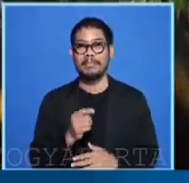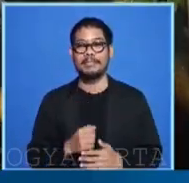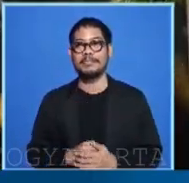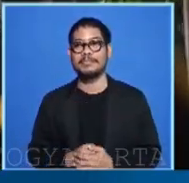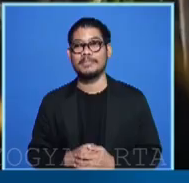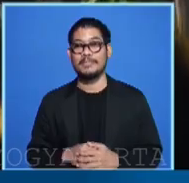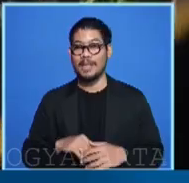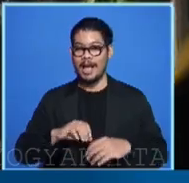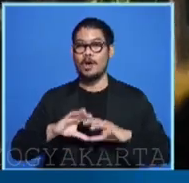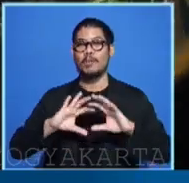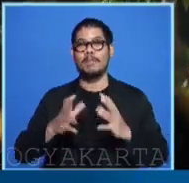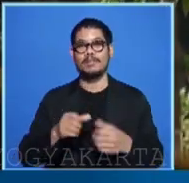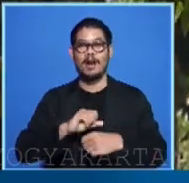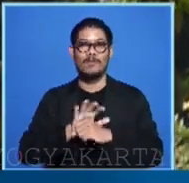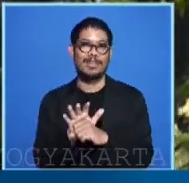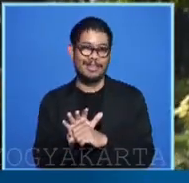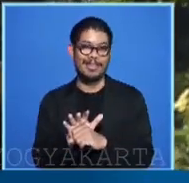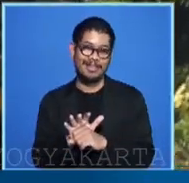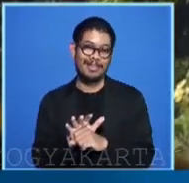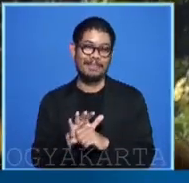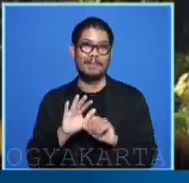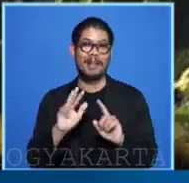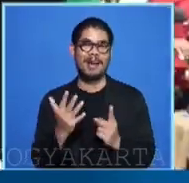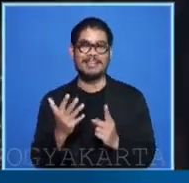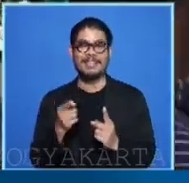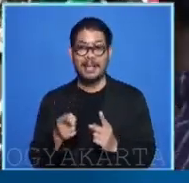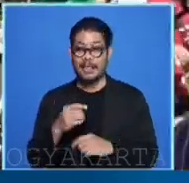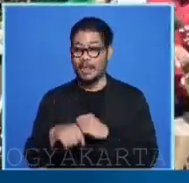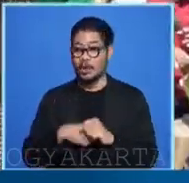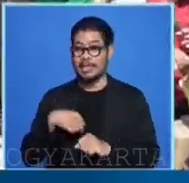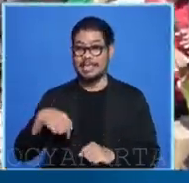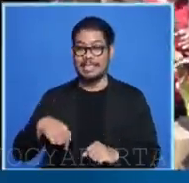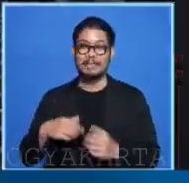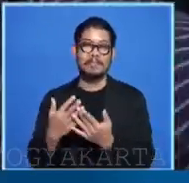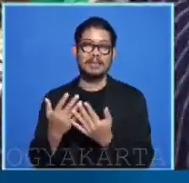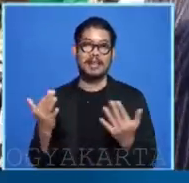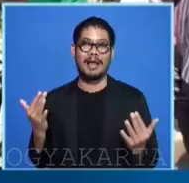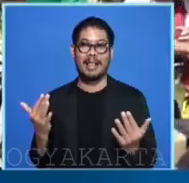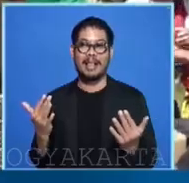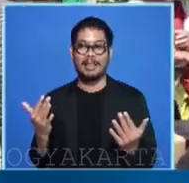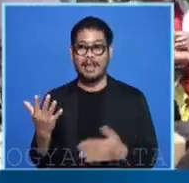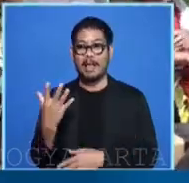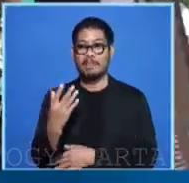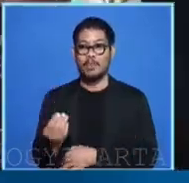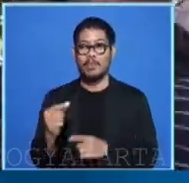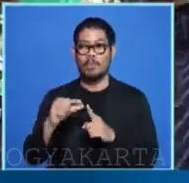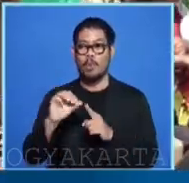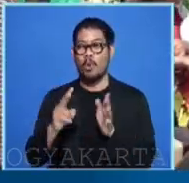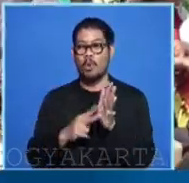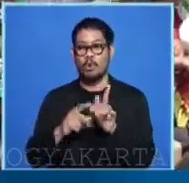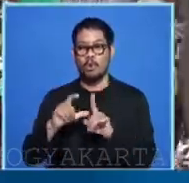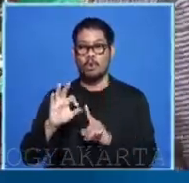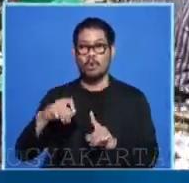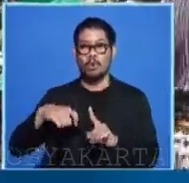pandemi COVID-19. Tahun ini, warga Dusun Pondok Kulon kembali menggelar ritual budaya Kirab Merti